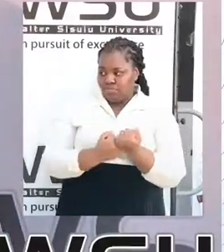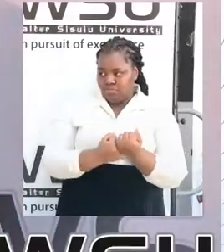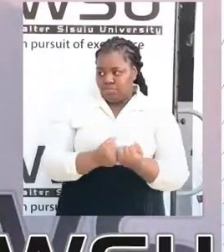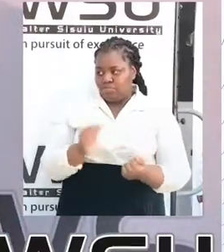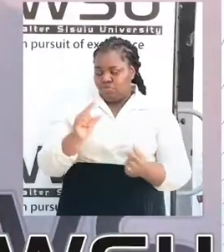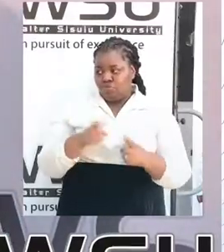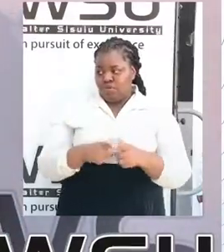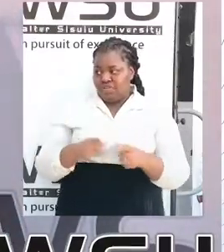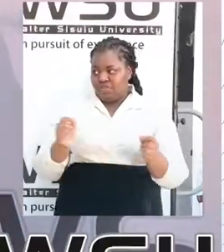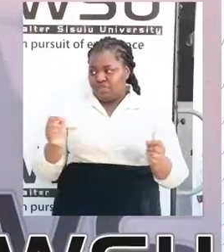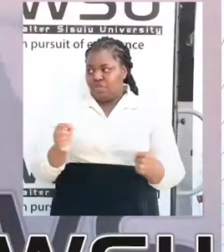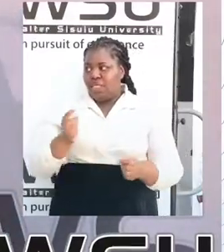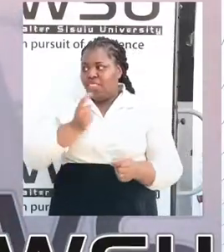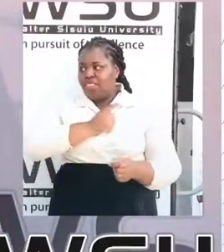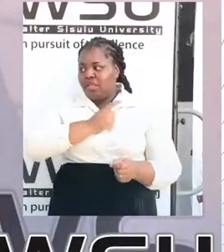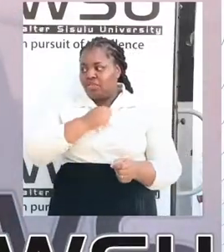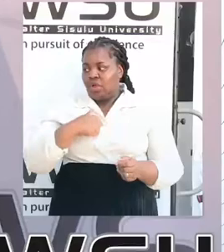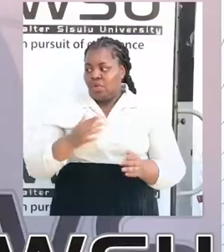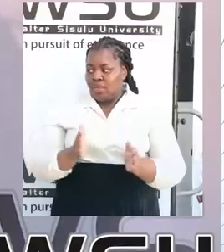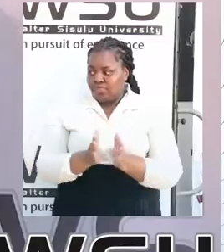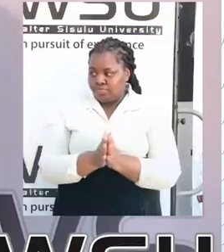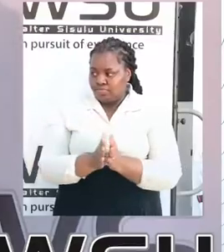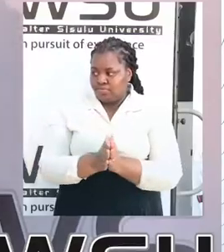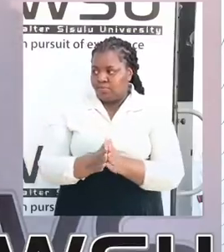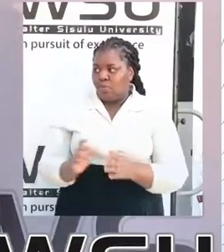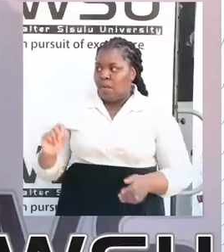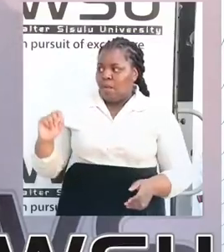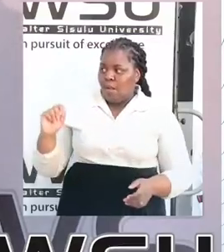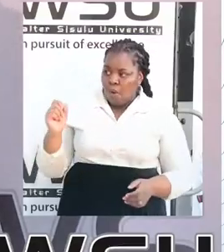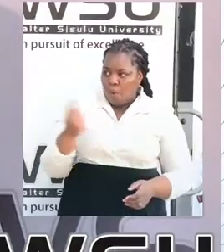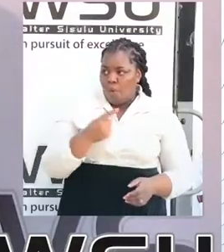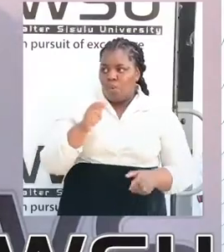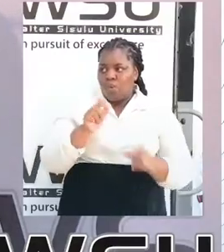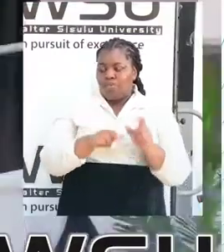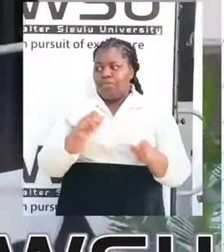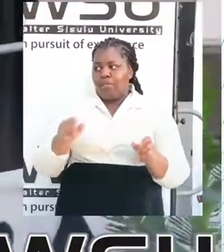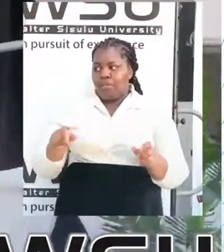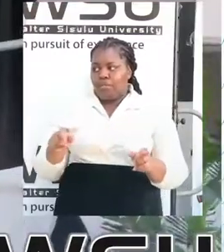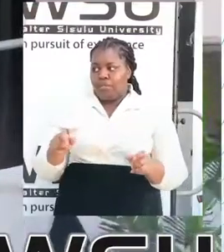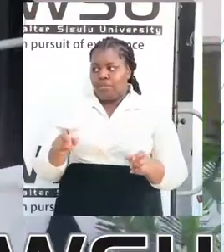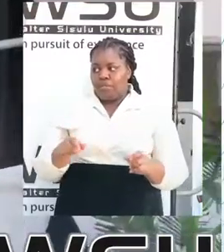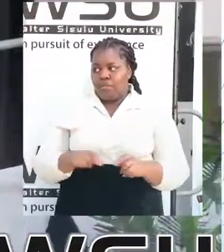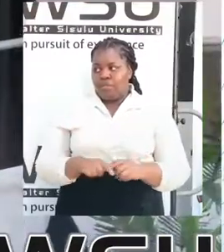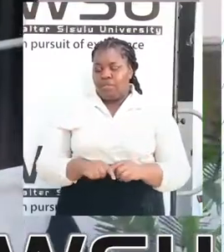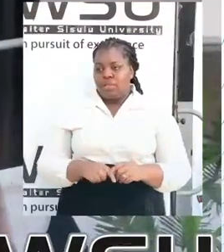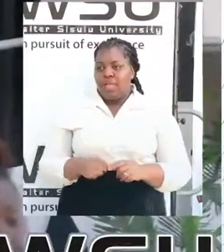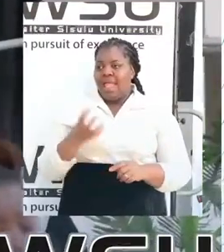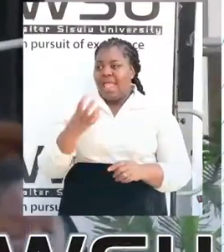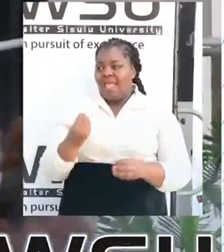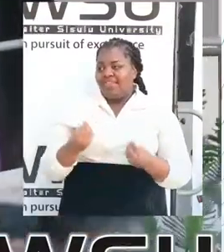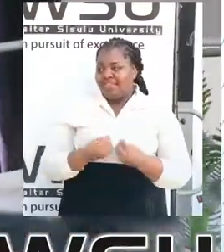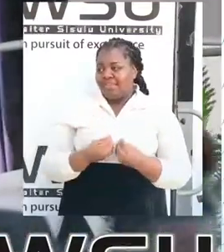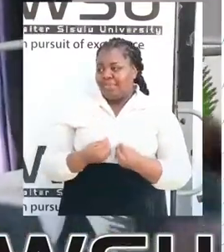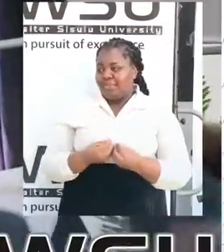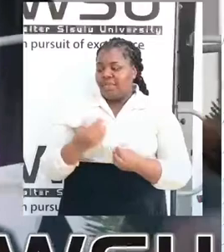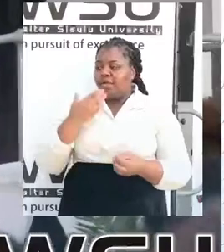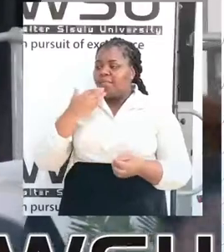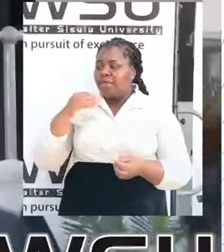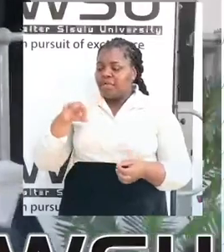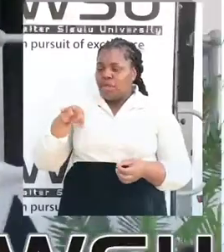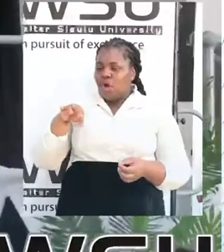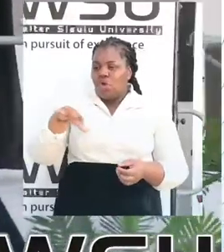ke yiyo nto senza isicelo kubantu bonke abanento ekhoyo epokothini baphose loo